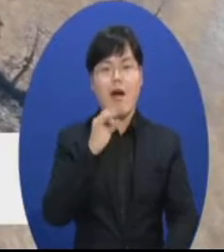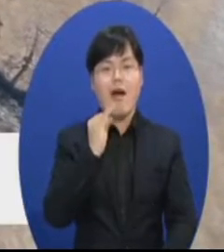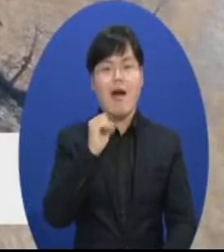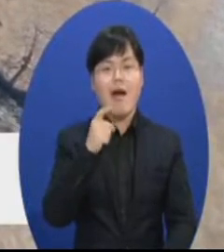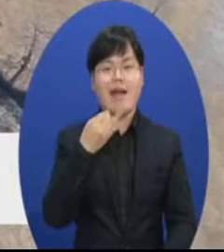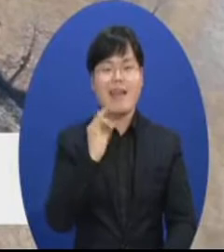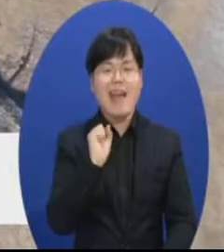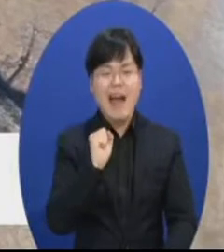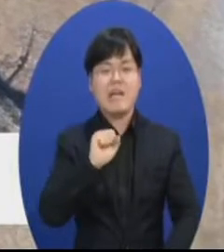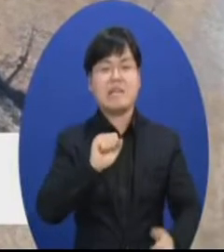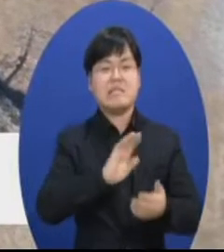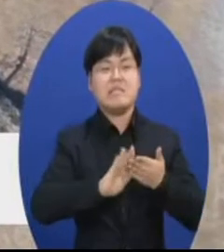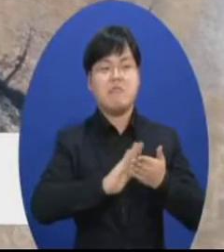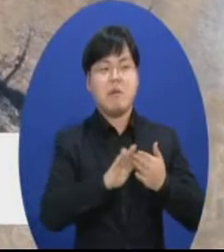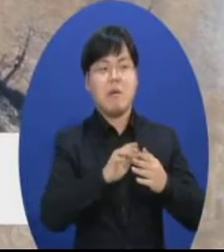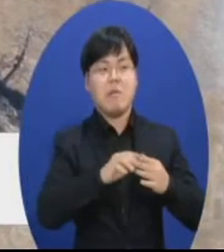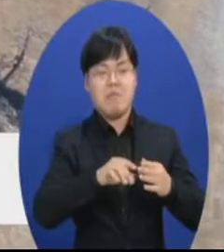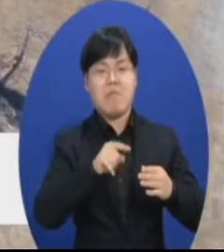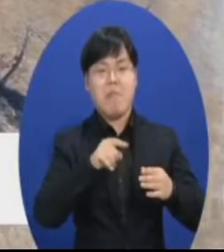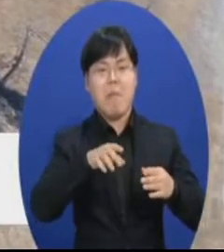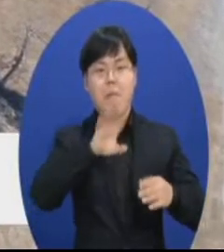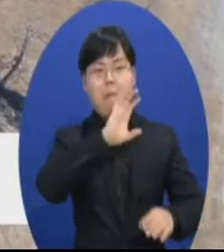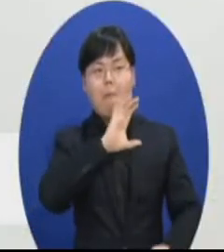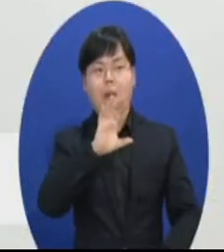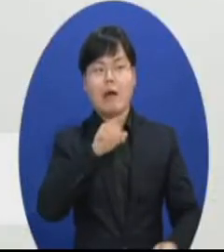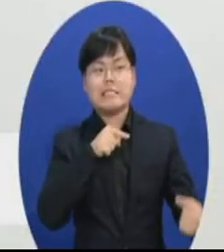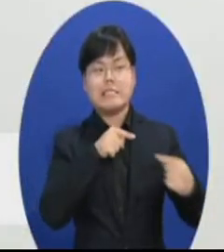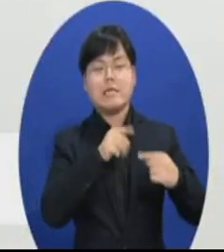байгууламжтай холбоотой асуудлыг цэцлэх гэсэн байр суурьтай байгаа юм байна.